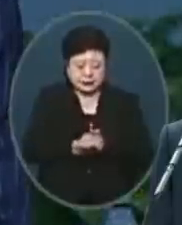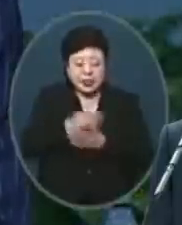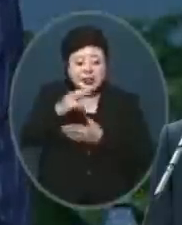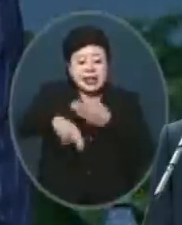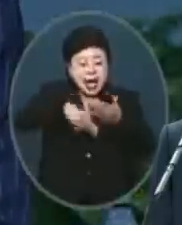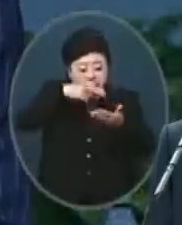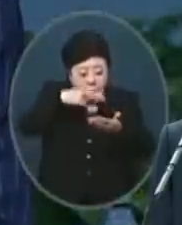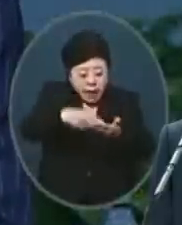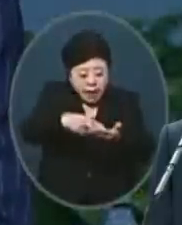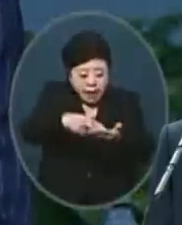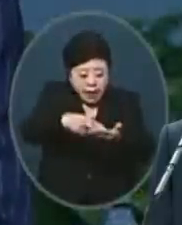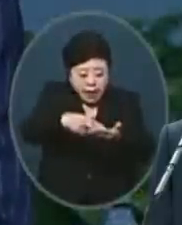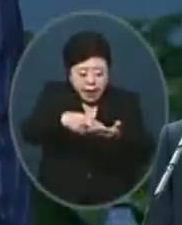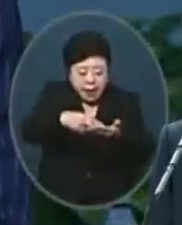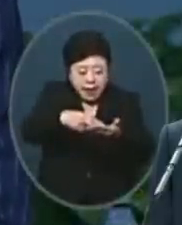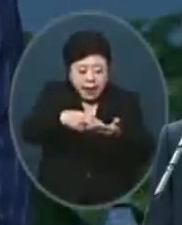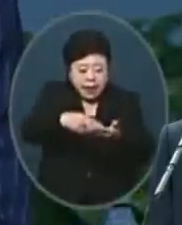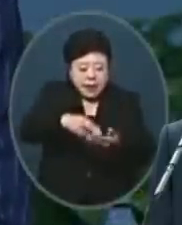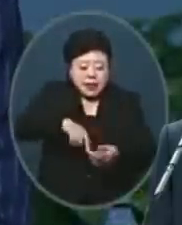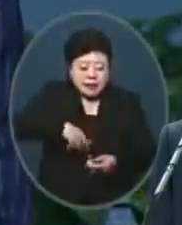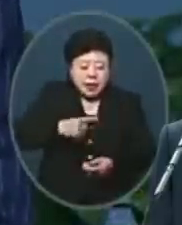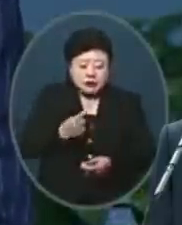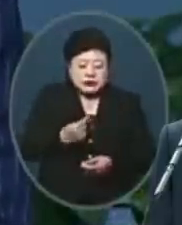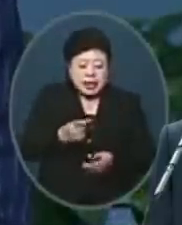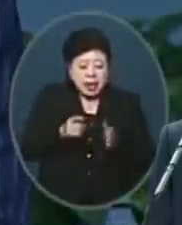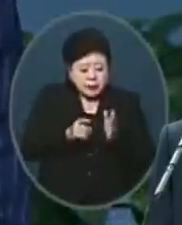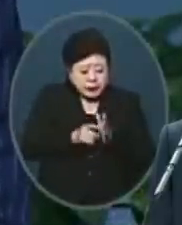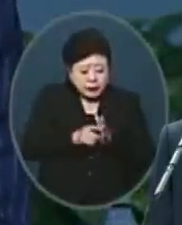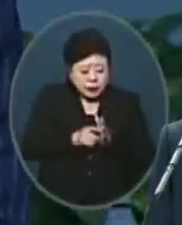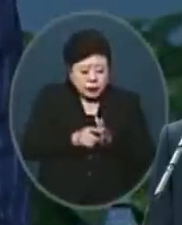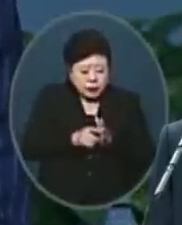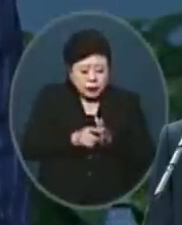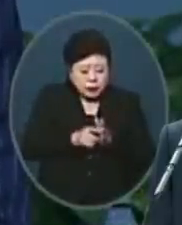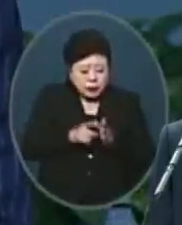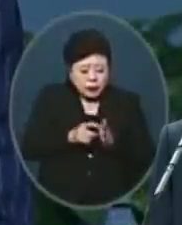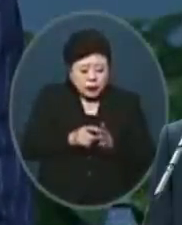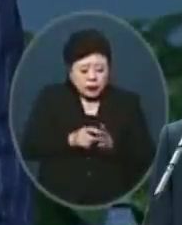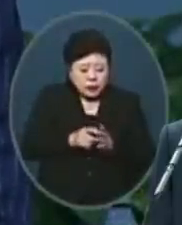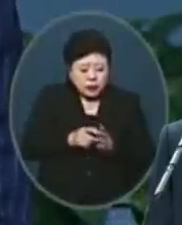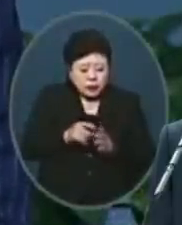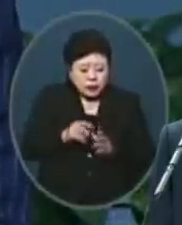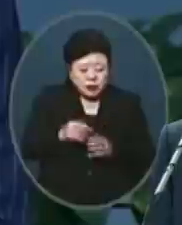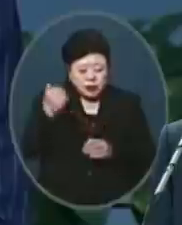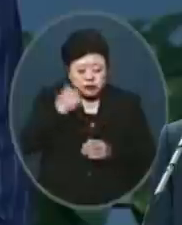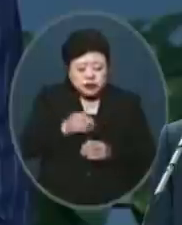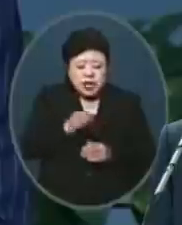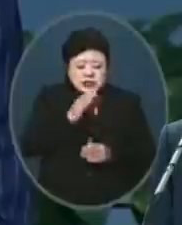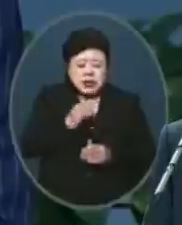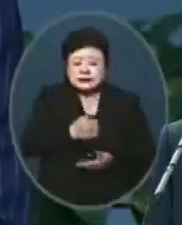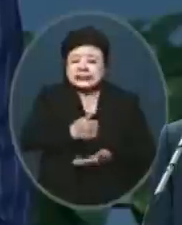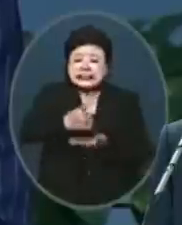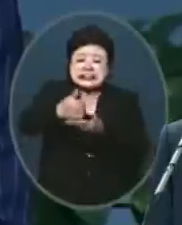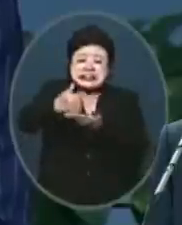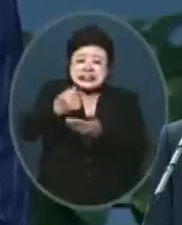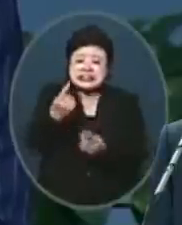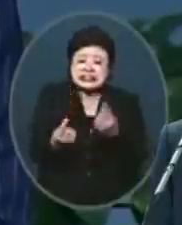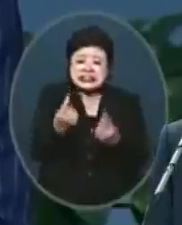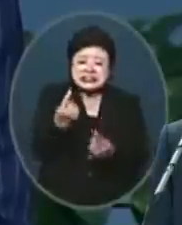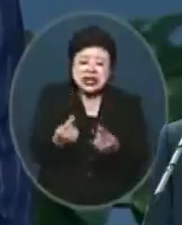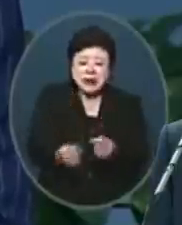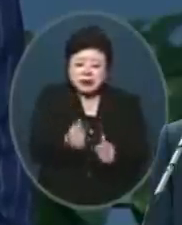야훼의 제자는 나 혼자 남았으니 우리 남아서 누가 참신인지